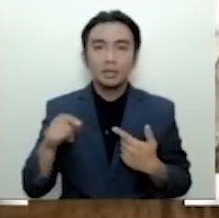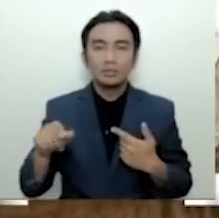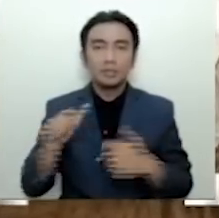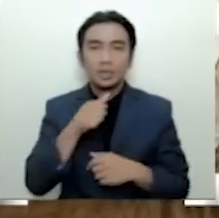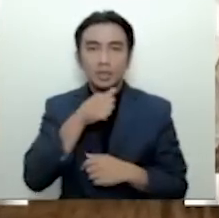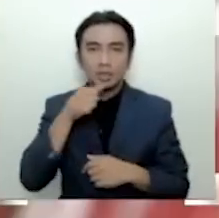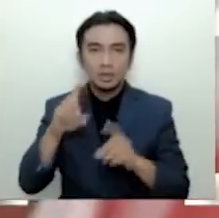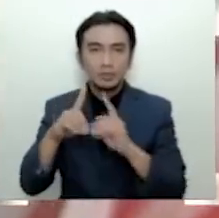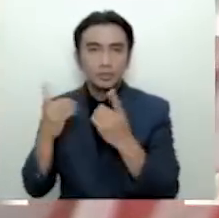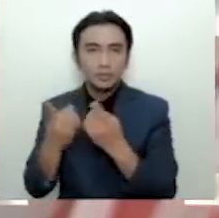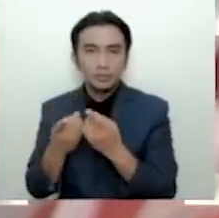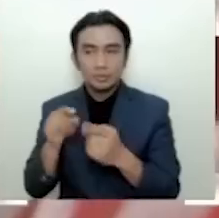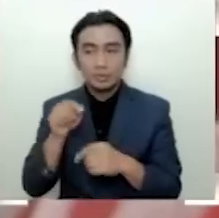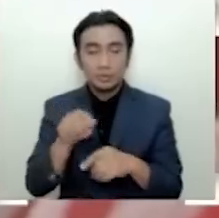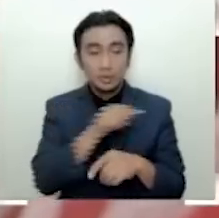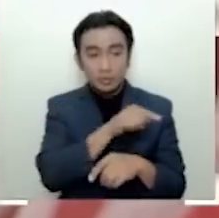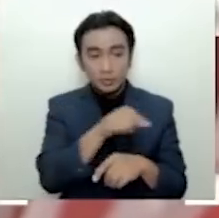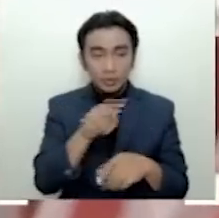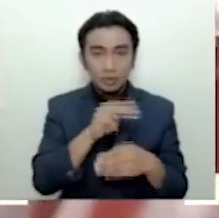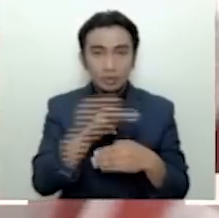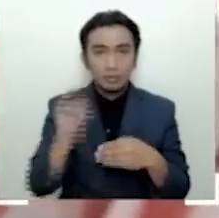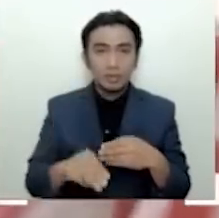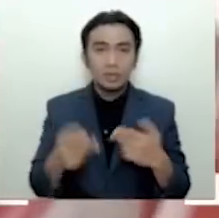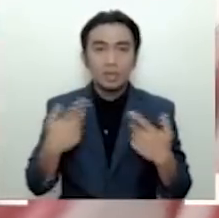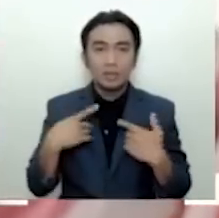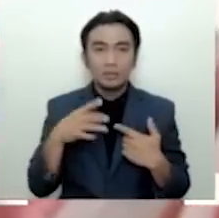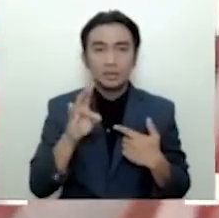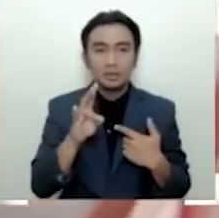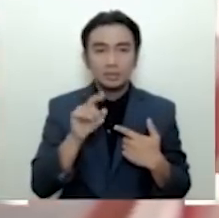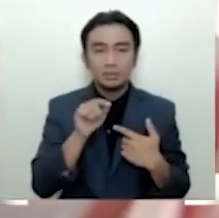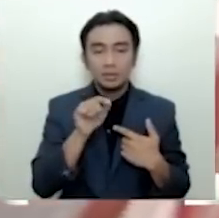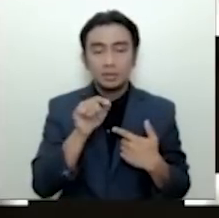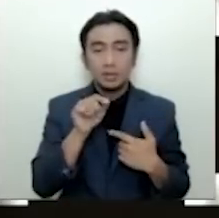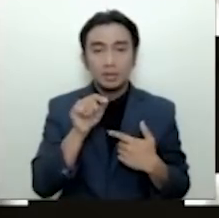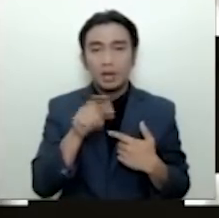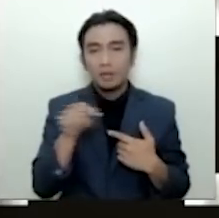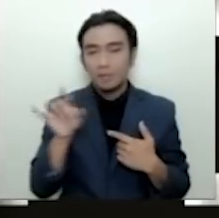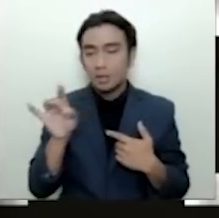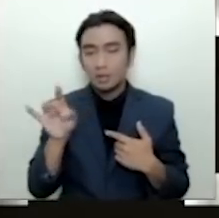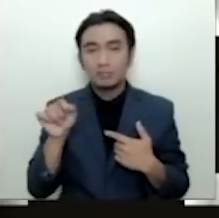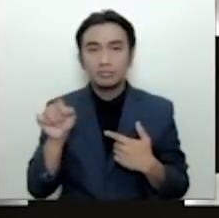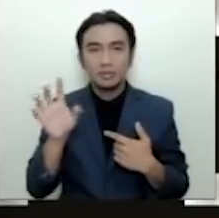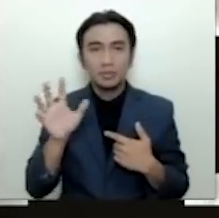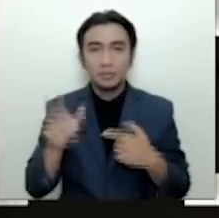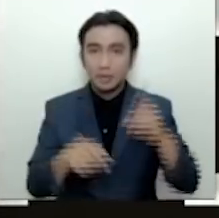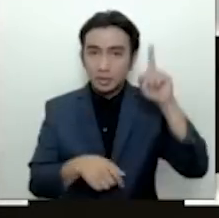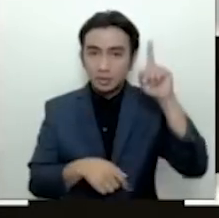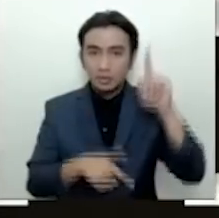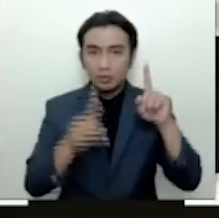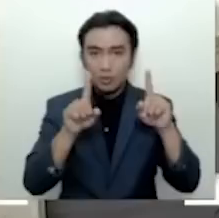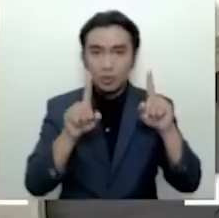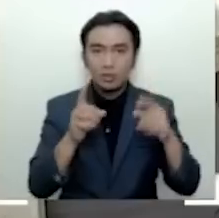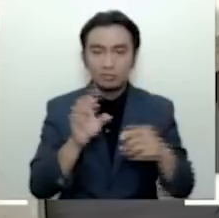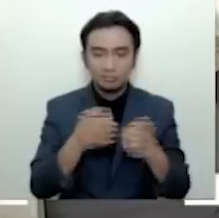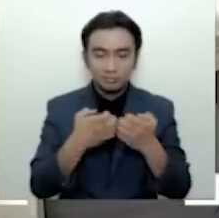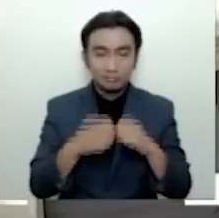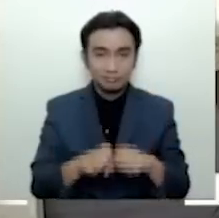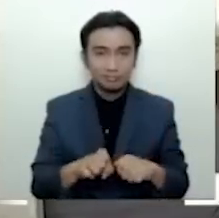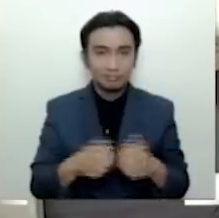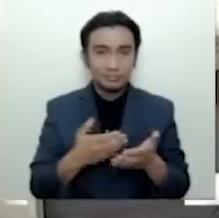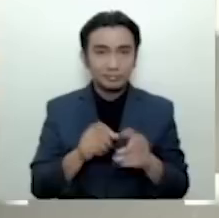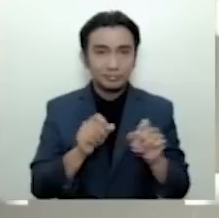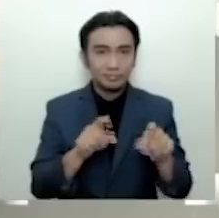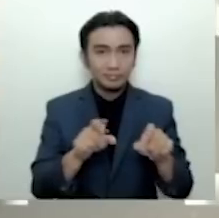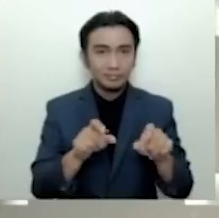sa Metro Manila, mahigit 7 pesos hanggang 8 pesos at 50 centavos ang kada piraso ng medium size na itlog. Sabay